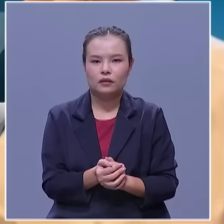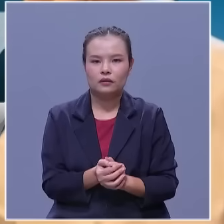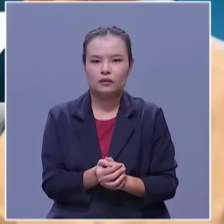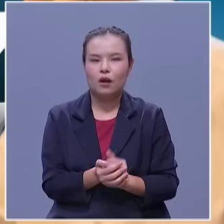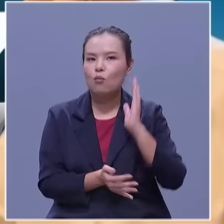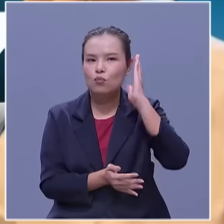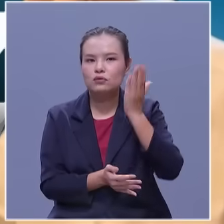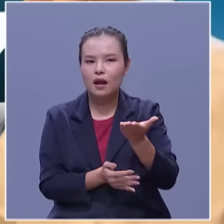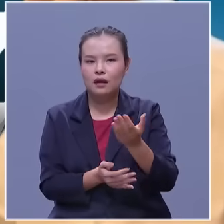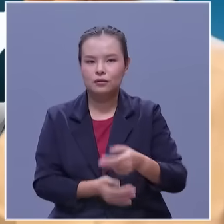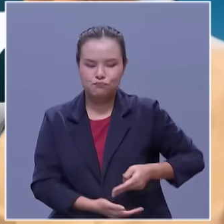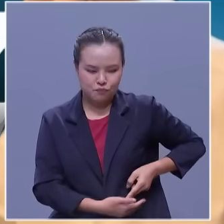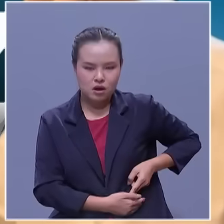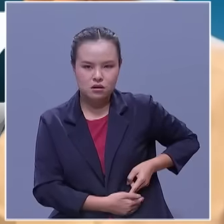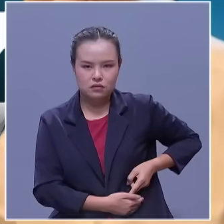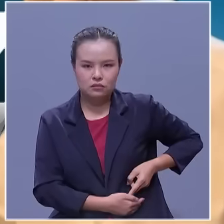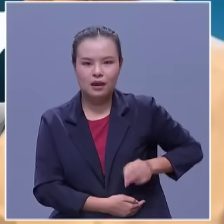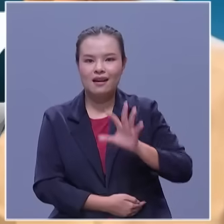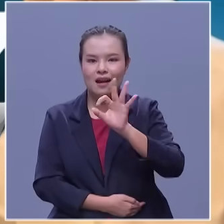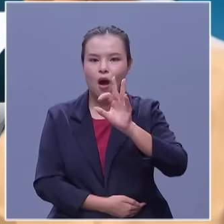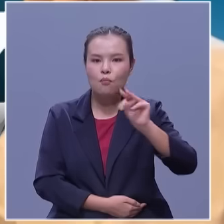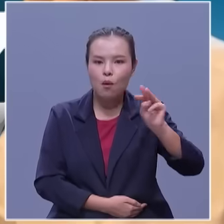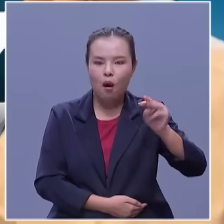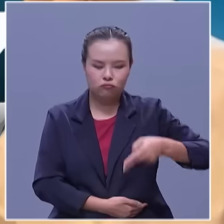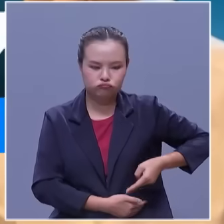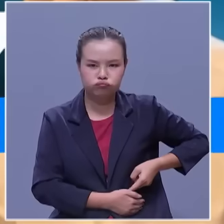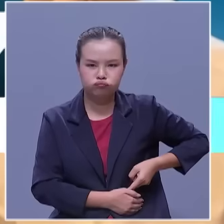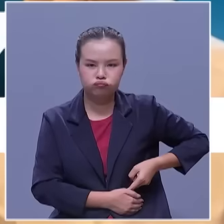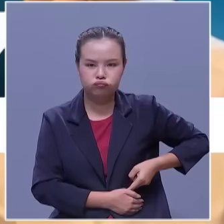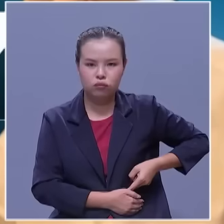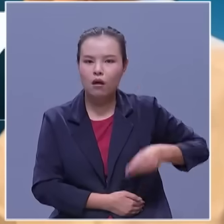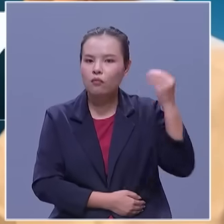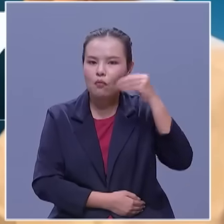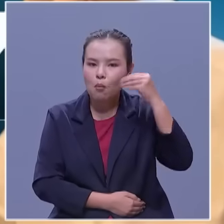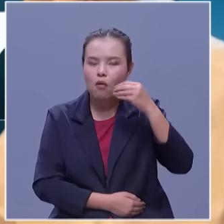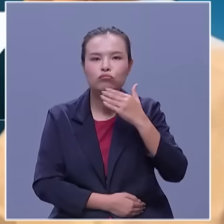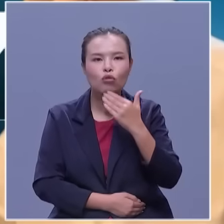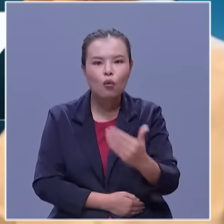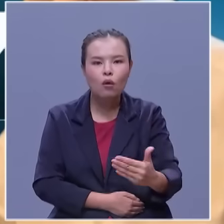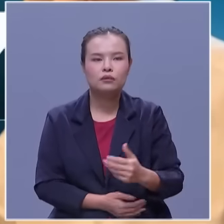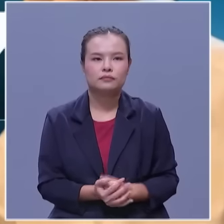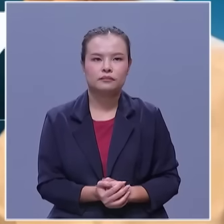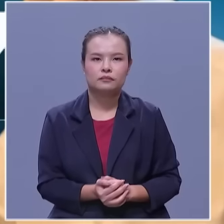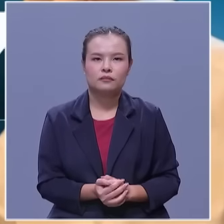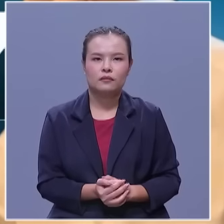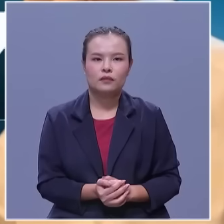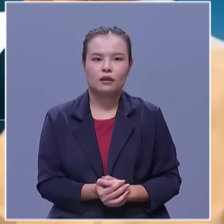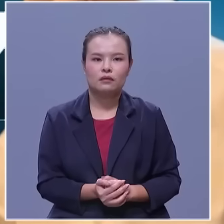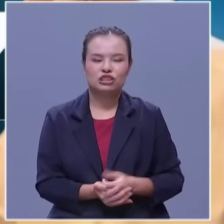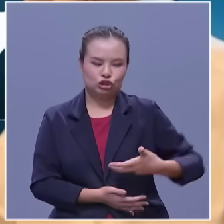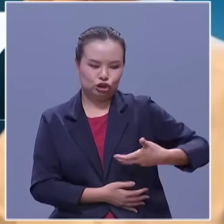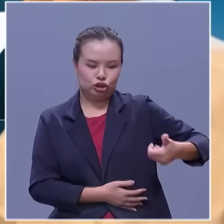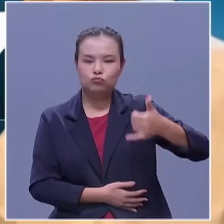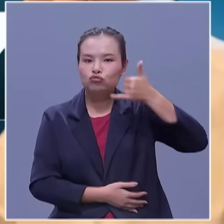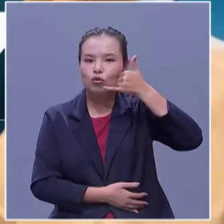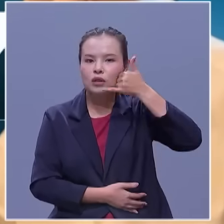เสแป้งก็จะพกปืนขนาด 9มมคือพกติดตัวไว้ตลอดเลยอ่ะค่ะแล้วก็ใช้โทรศัพท์ของเธอใน